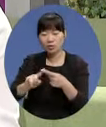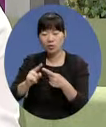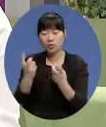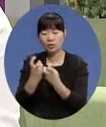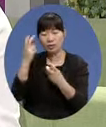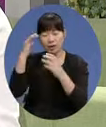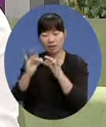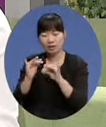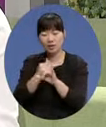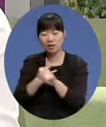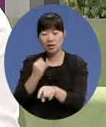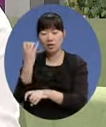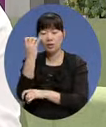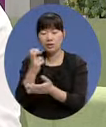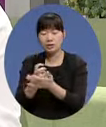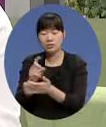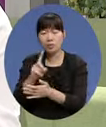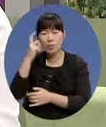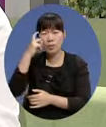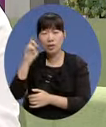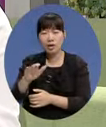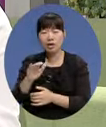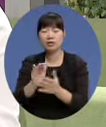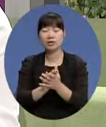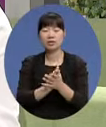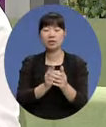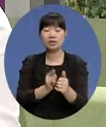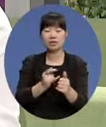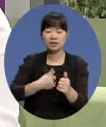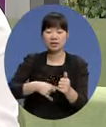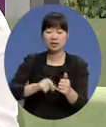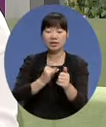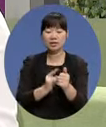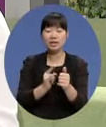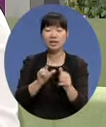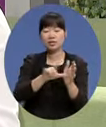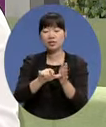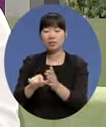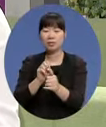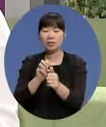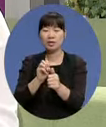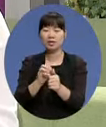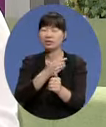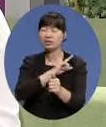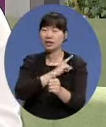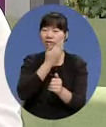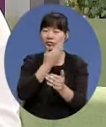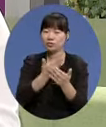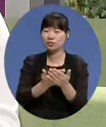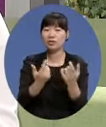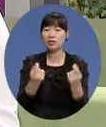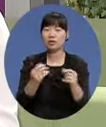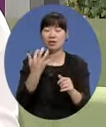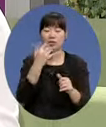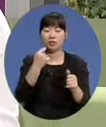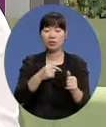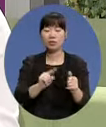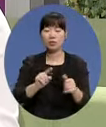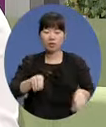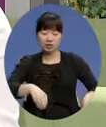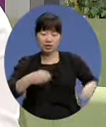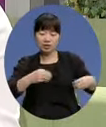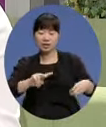볼 것이냐, 그 원칙은 무엇인가를 그냥 애들한테 시시때때로 얘기해 주는 게 가장 좋을 것 같아요. 그래서 그런 얘기도 합니다. 성교육은 기저귀 갈